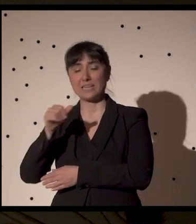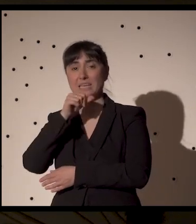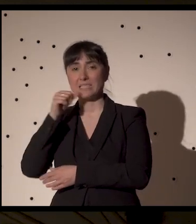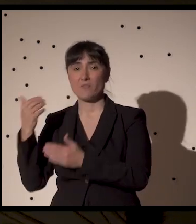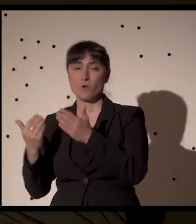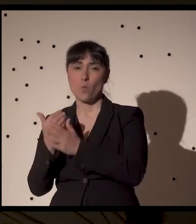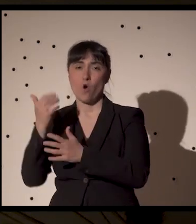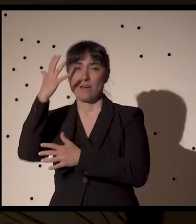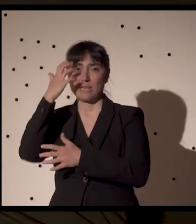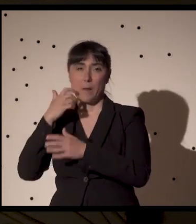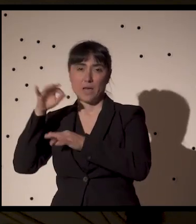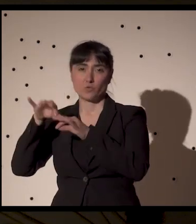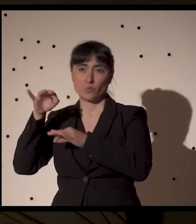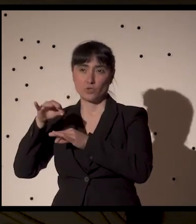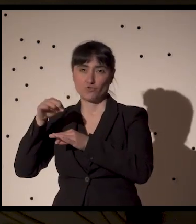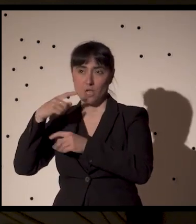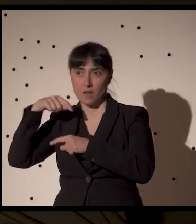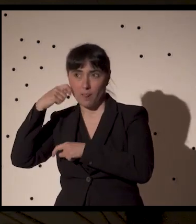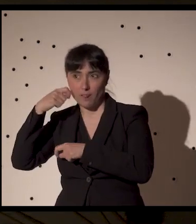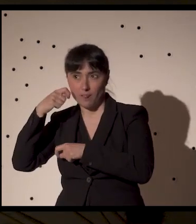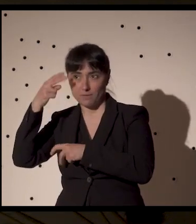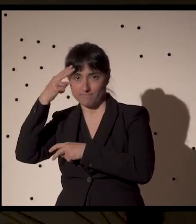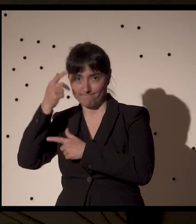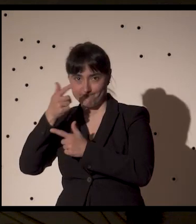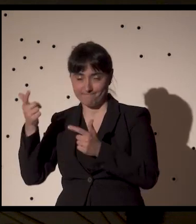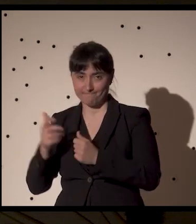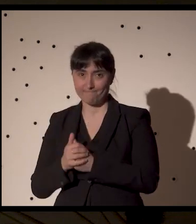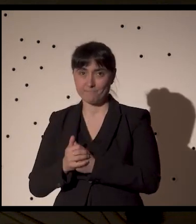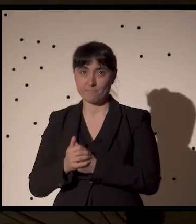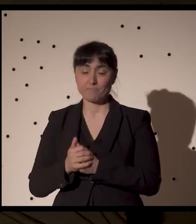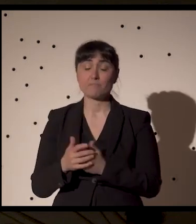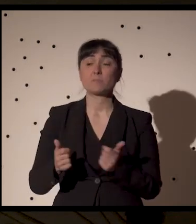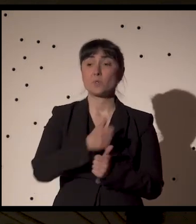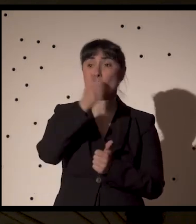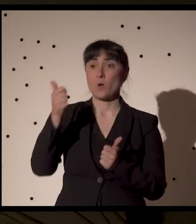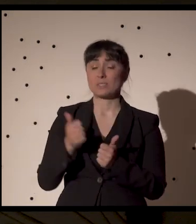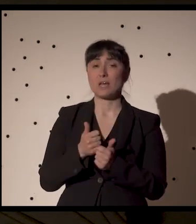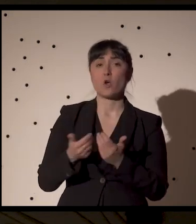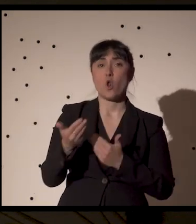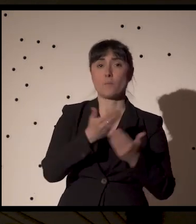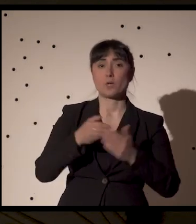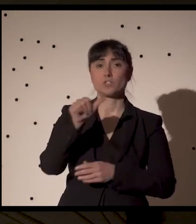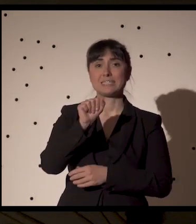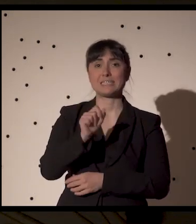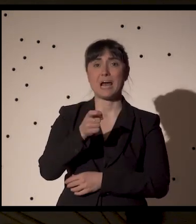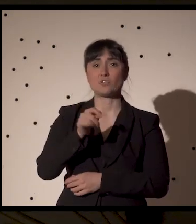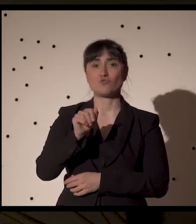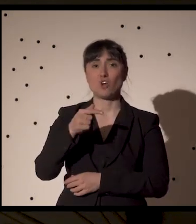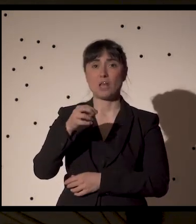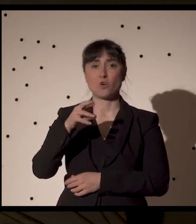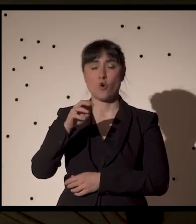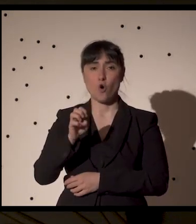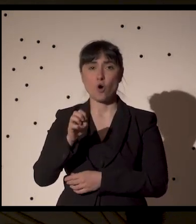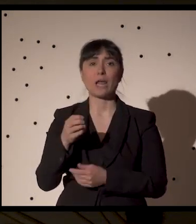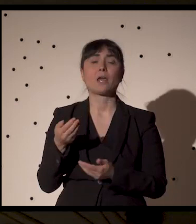nuova drammaturgia anche quest'anno continuerà la collaborazione con Il saggiatore sul fronte delle collaborazioni editoriali